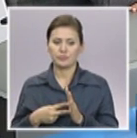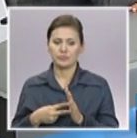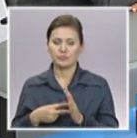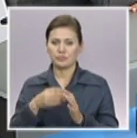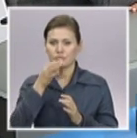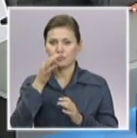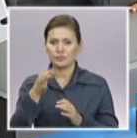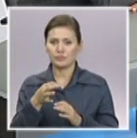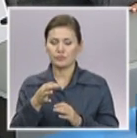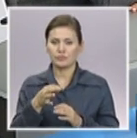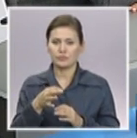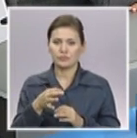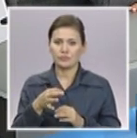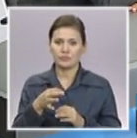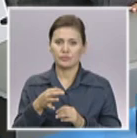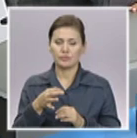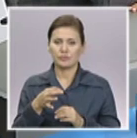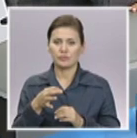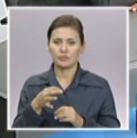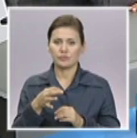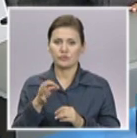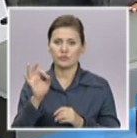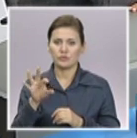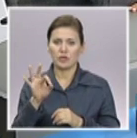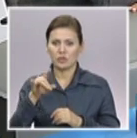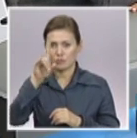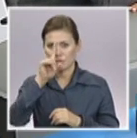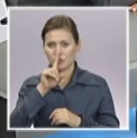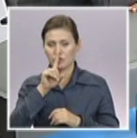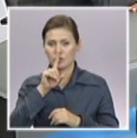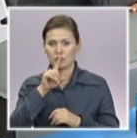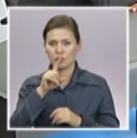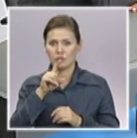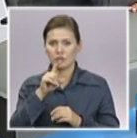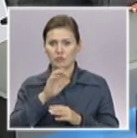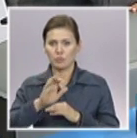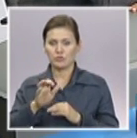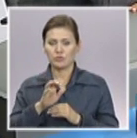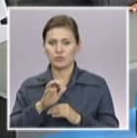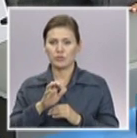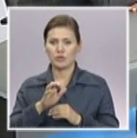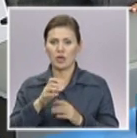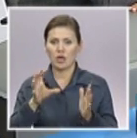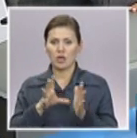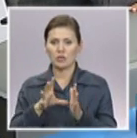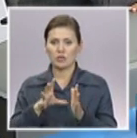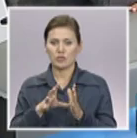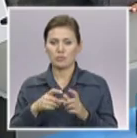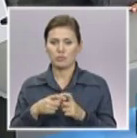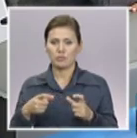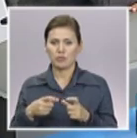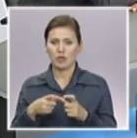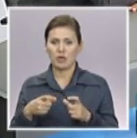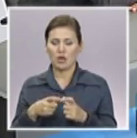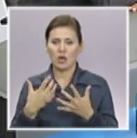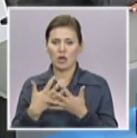скажем, планируем в октябре месяце запустить электронное билетирование в